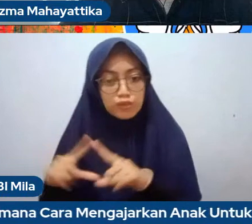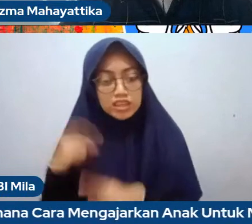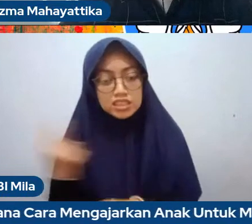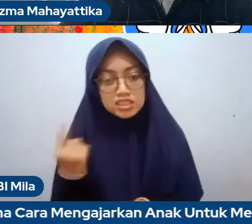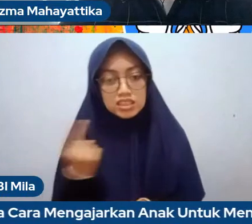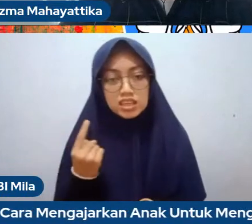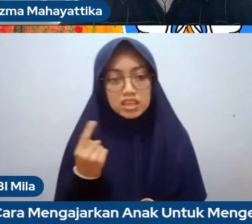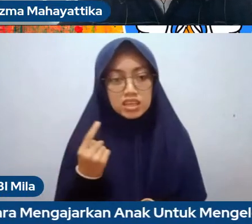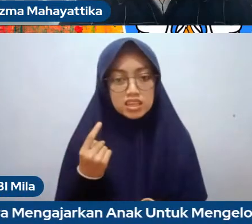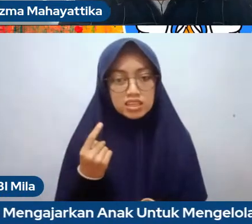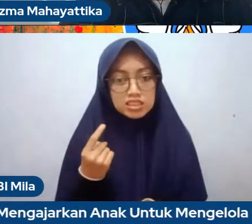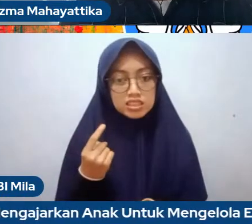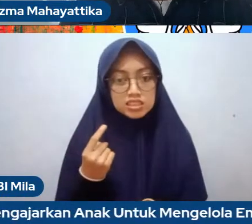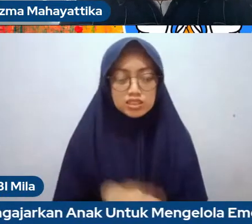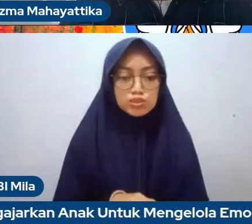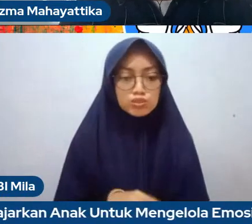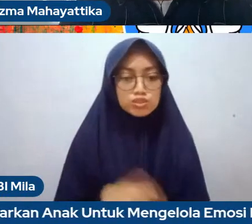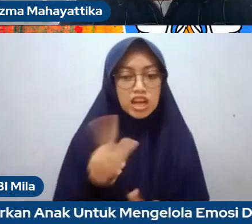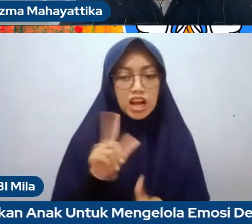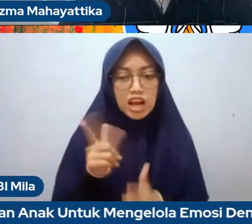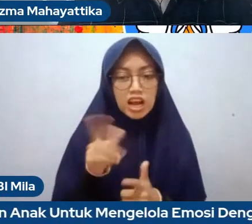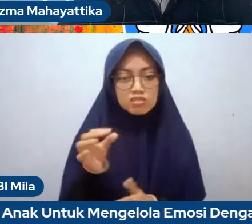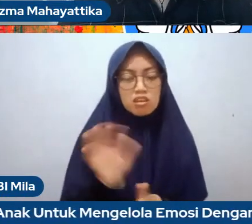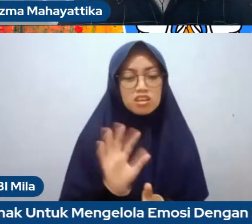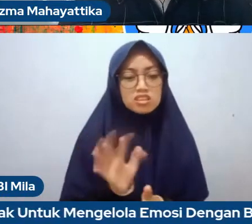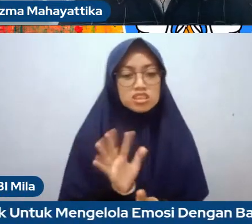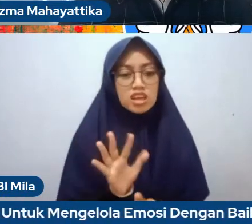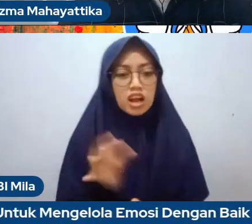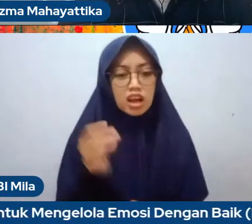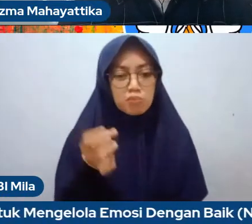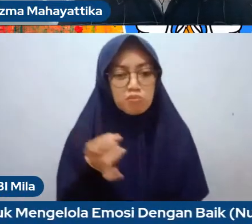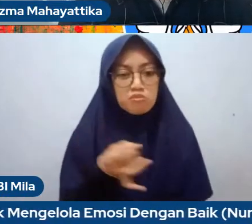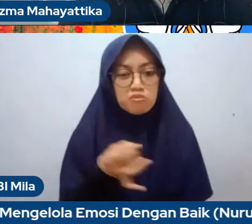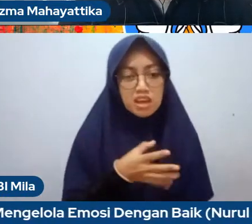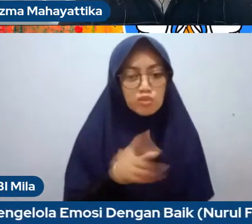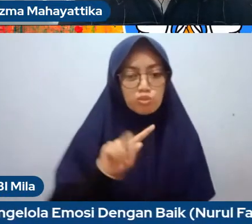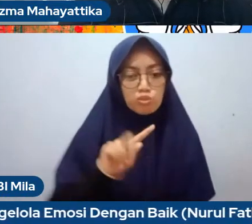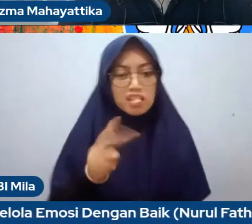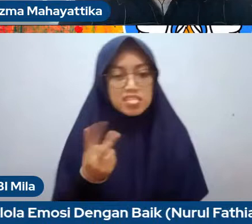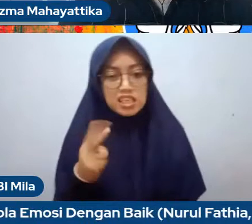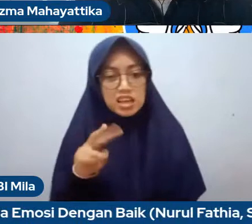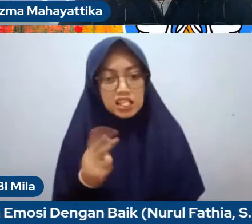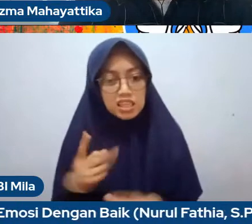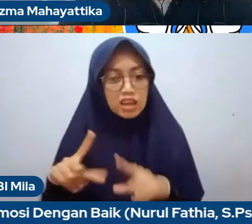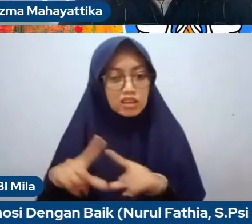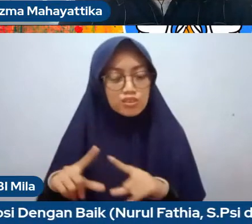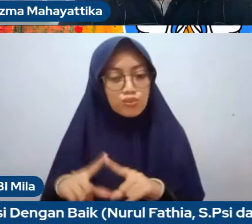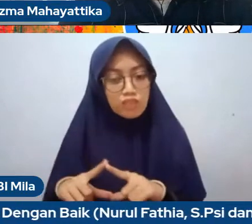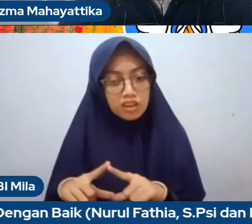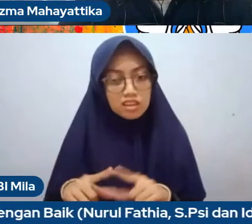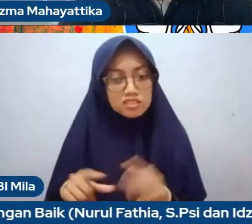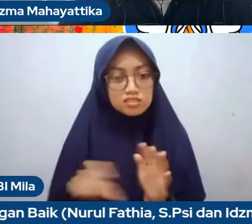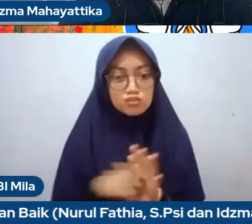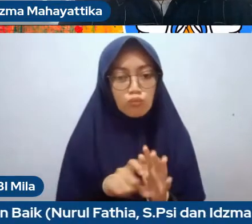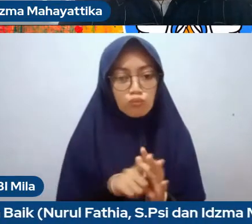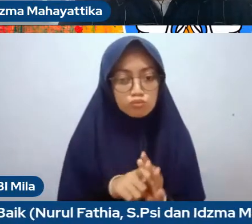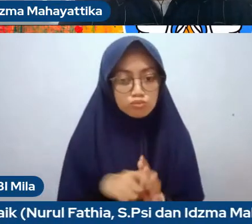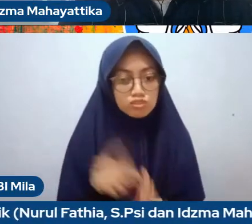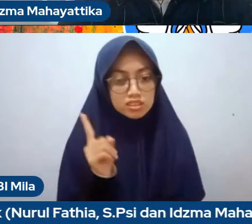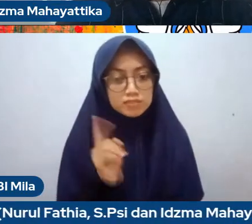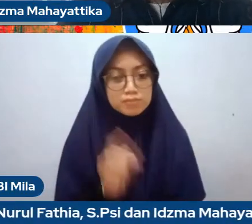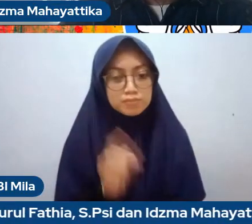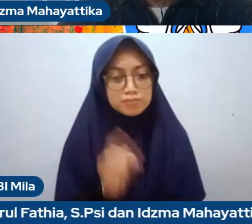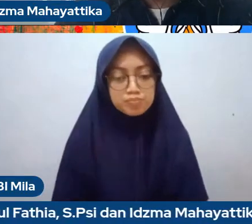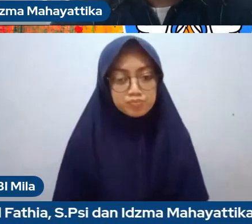kita dengan mudahnya kita kibuli dengan marah-marah, dengan menangis ya, dengan tantrum.